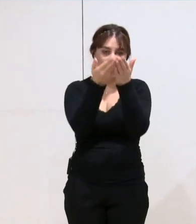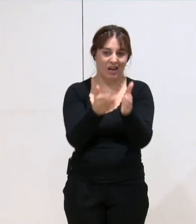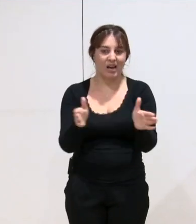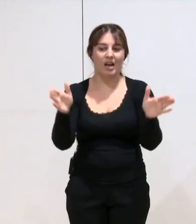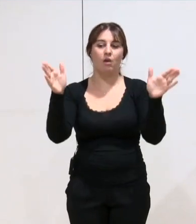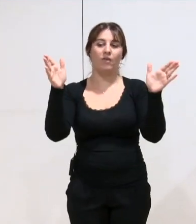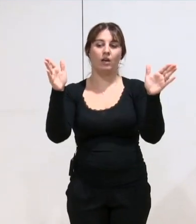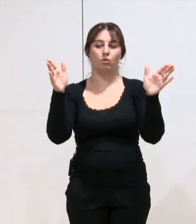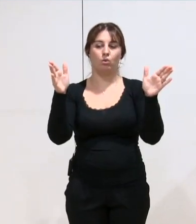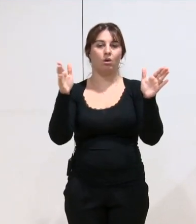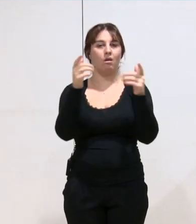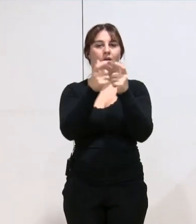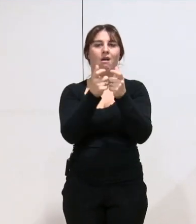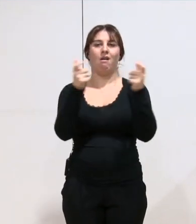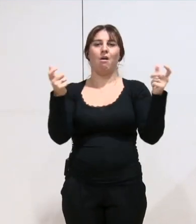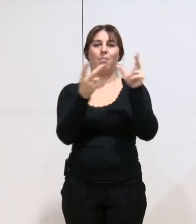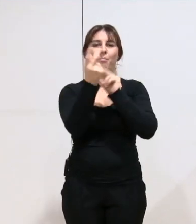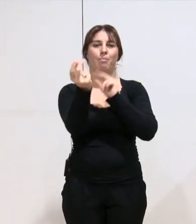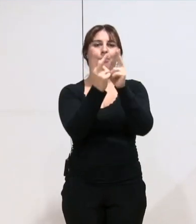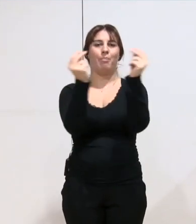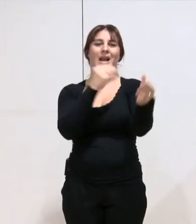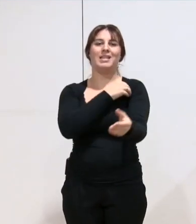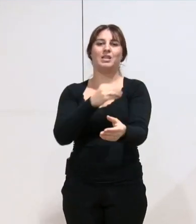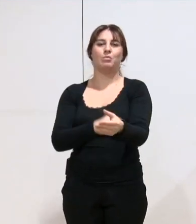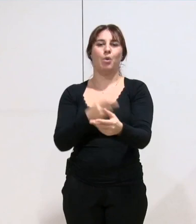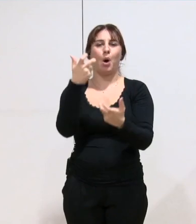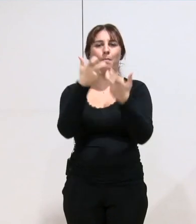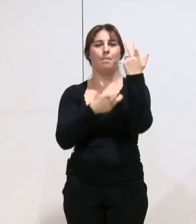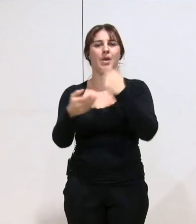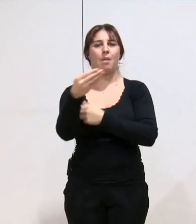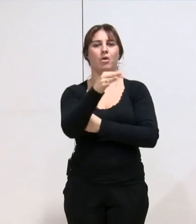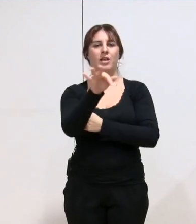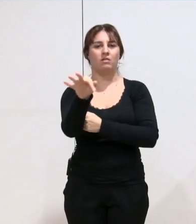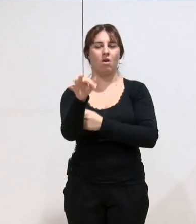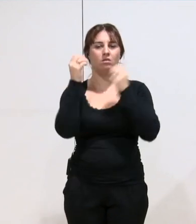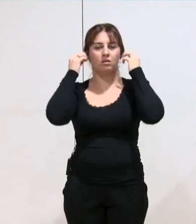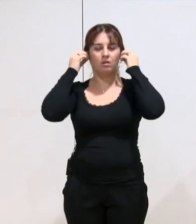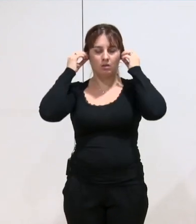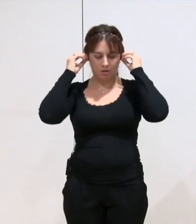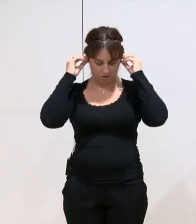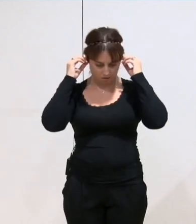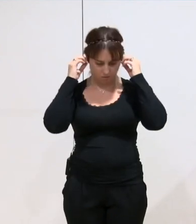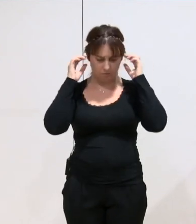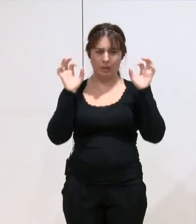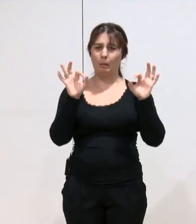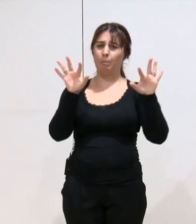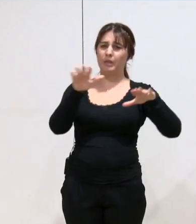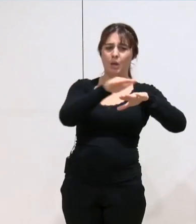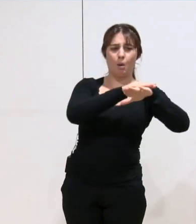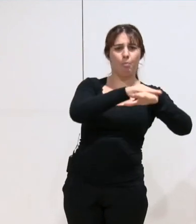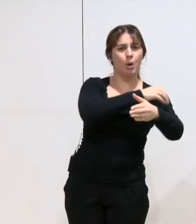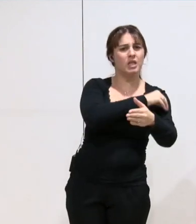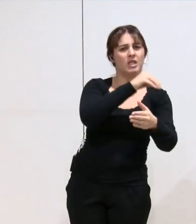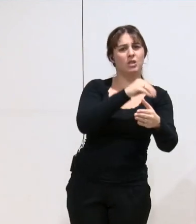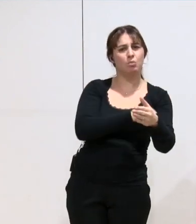réouverture du Palais des Sports, Pierre Mendès France, s'intègre parfaitement dans le cadre de la politique